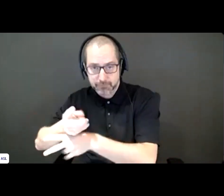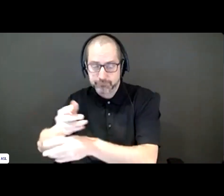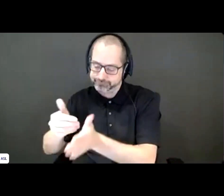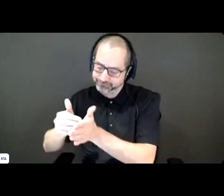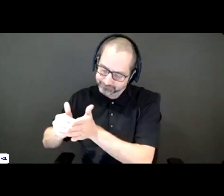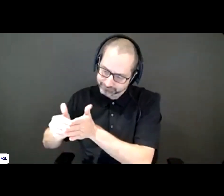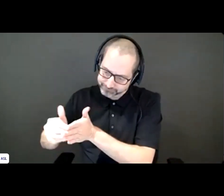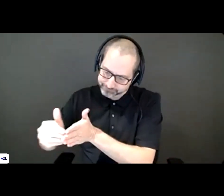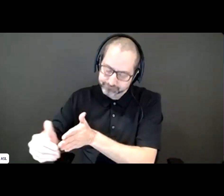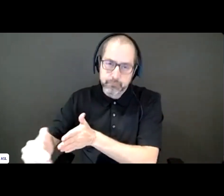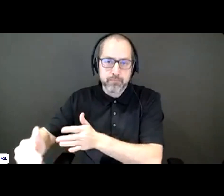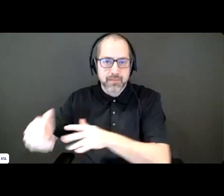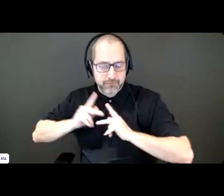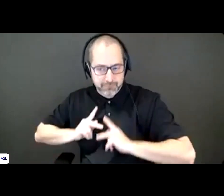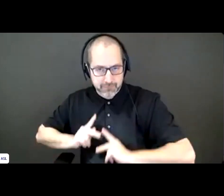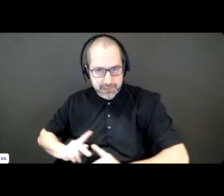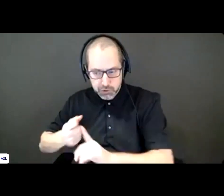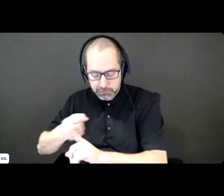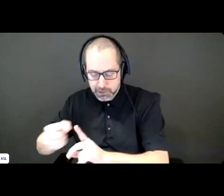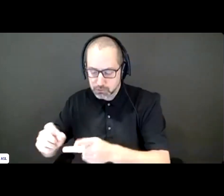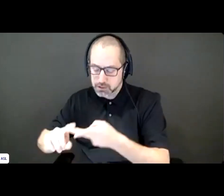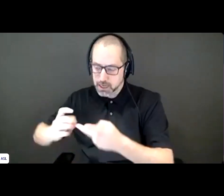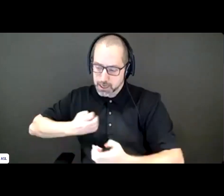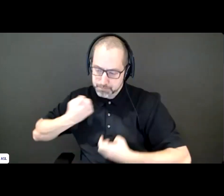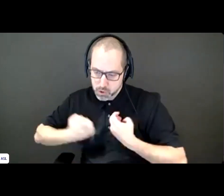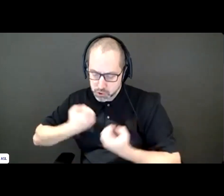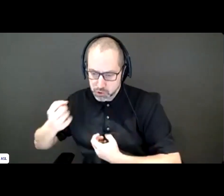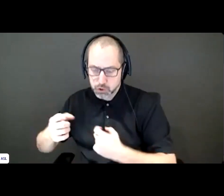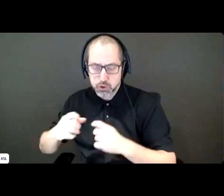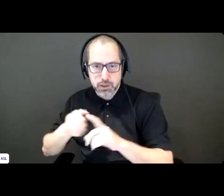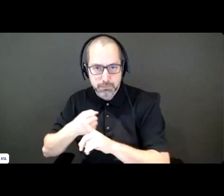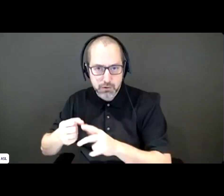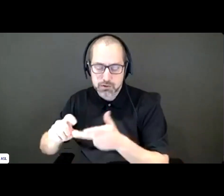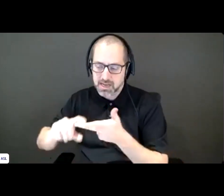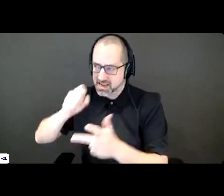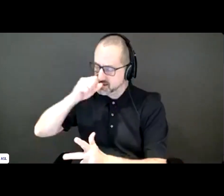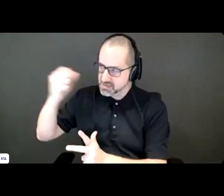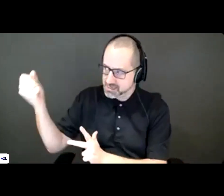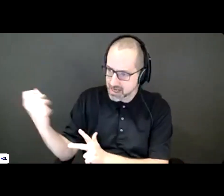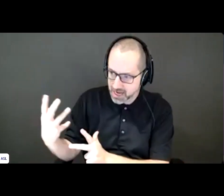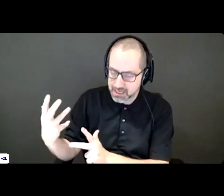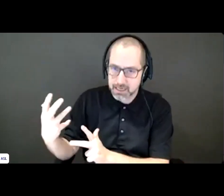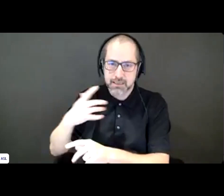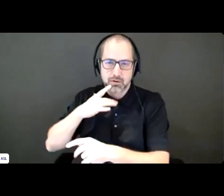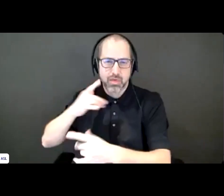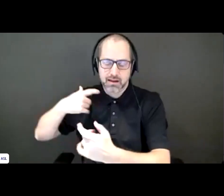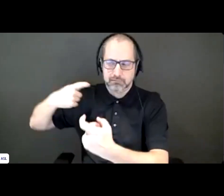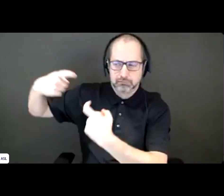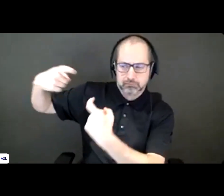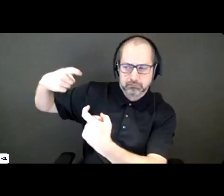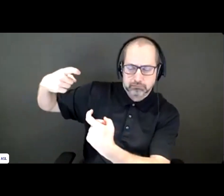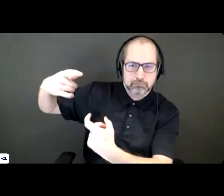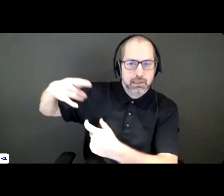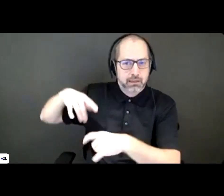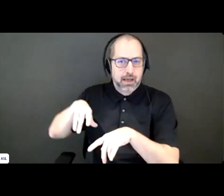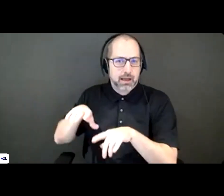nous avons ma soeur et moi avons été prise avec de la violence physique émotionnelle avec le contrôle coercitif qui est une forme de